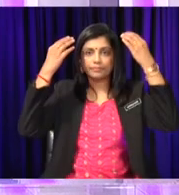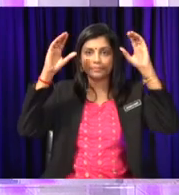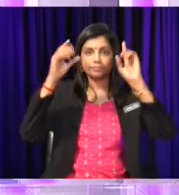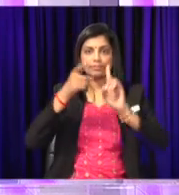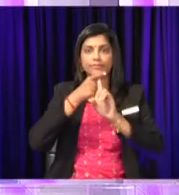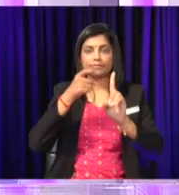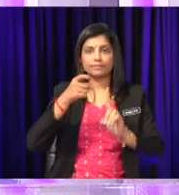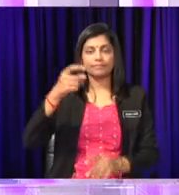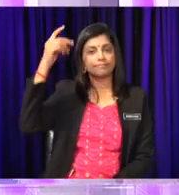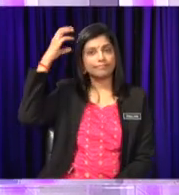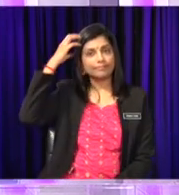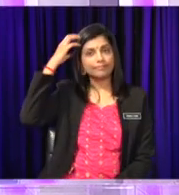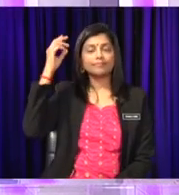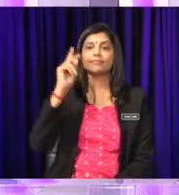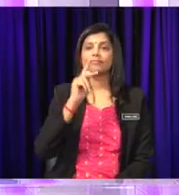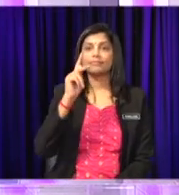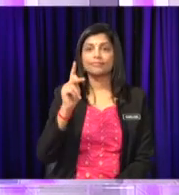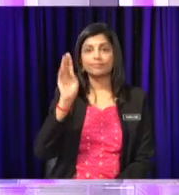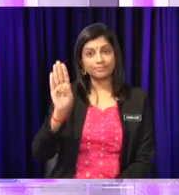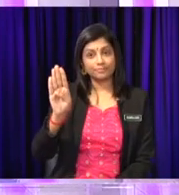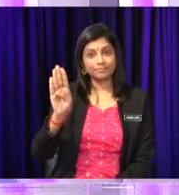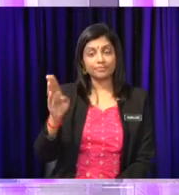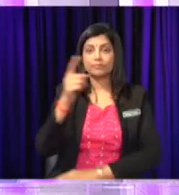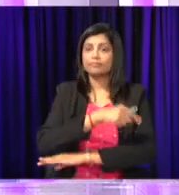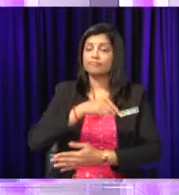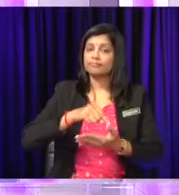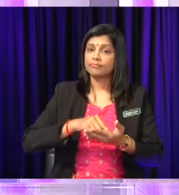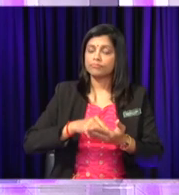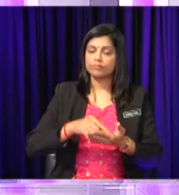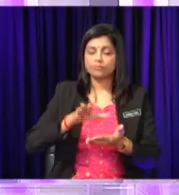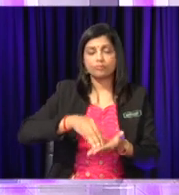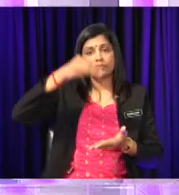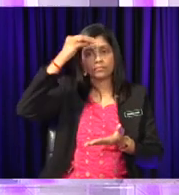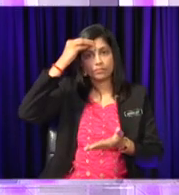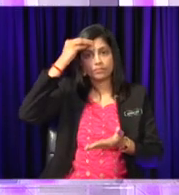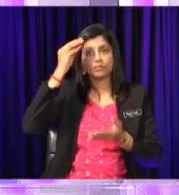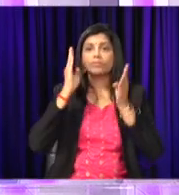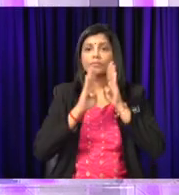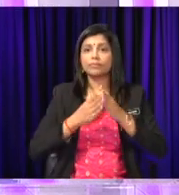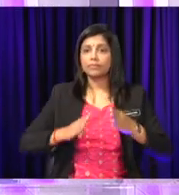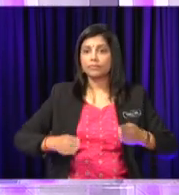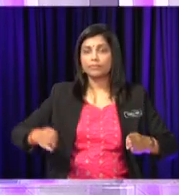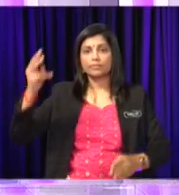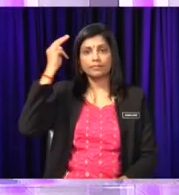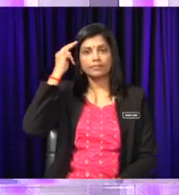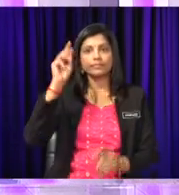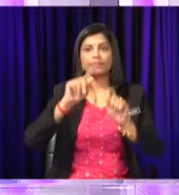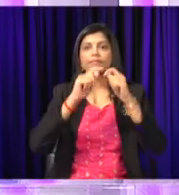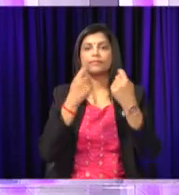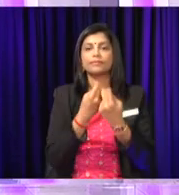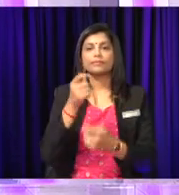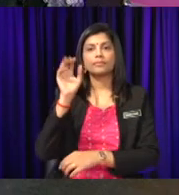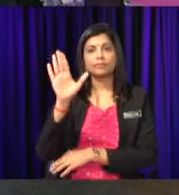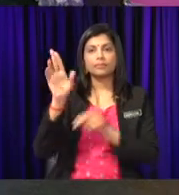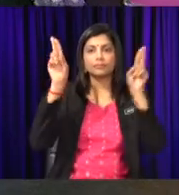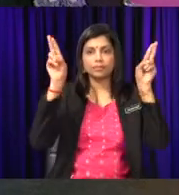hari ini kita mengulang kaji tentang mata pelajaran bahasa Melayu tingkatan 5 kuasa daripada alat